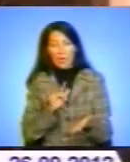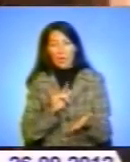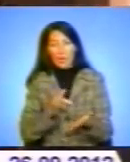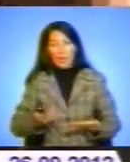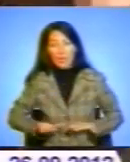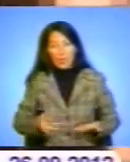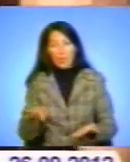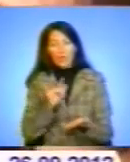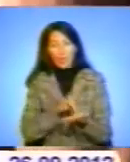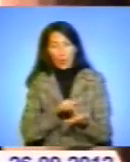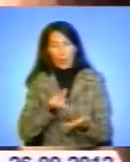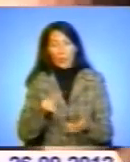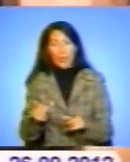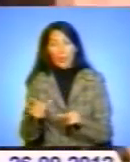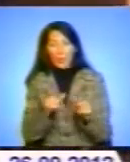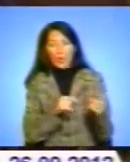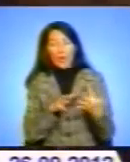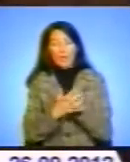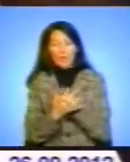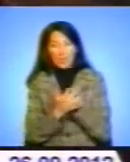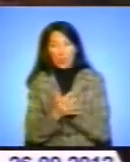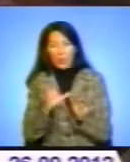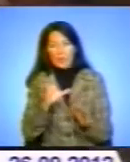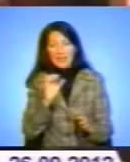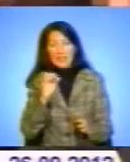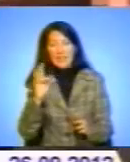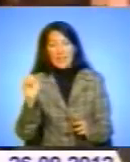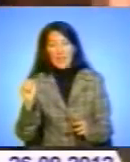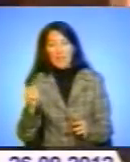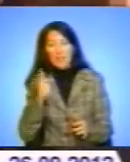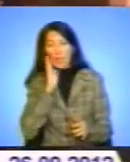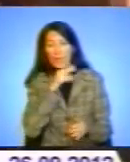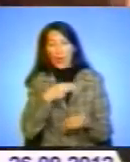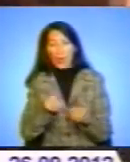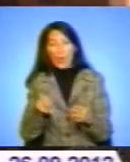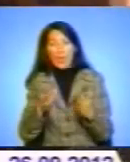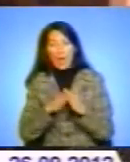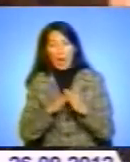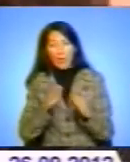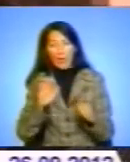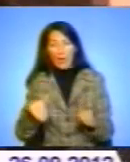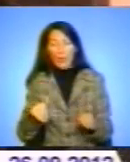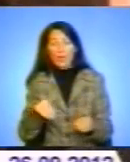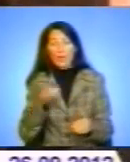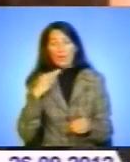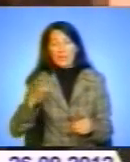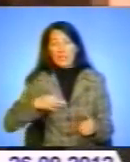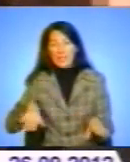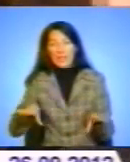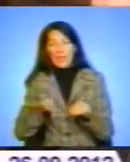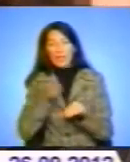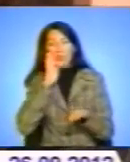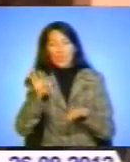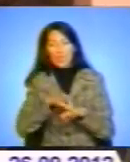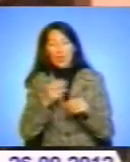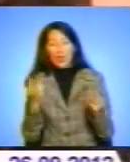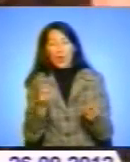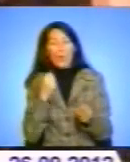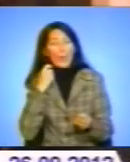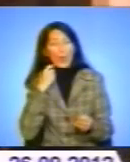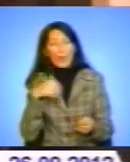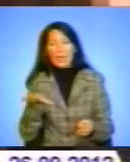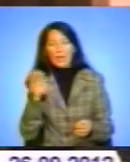мати придбала йому добротну хату. Та через деякий час непутящий син разом з невісткою пропили геть усе. Меблі, котел та